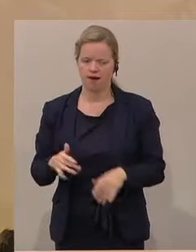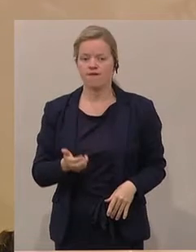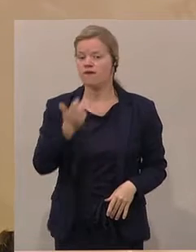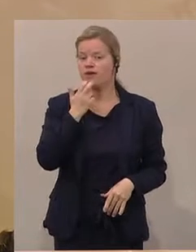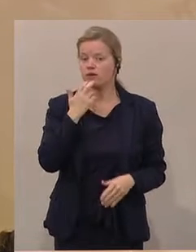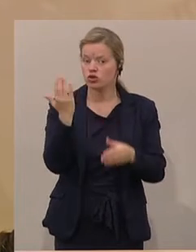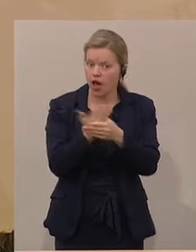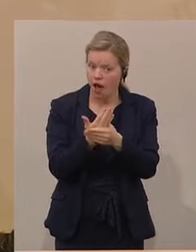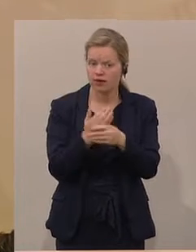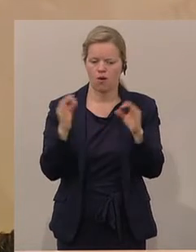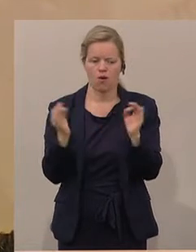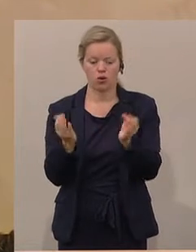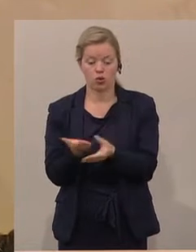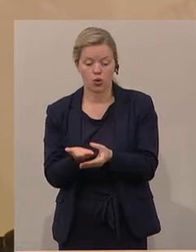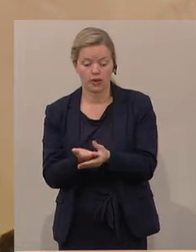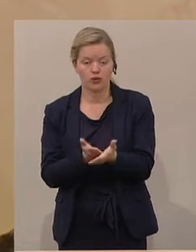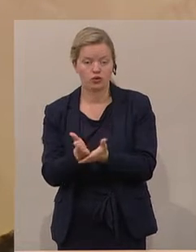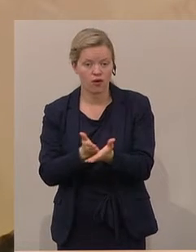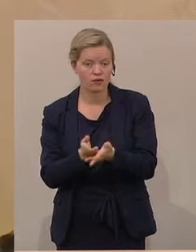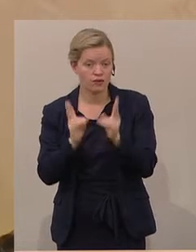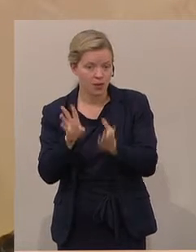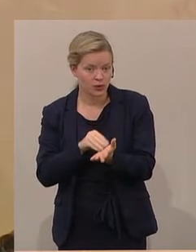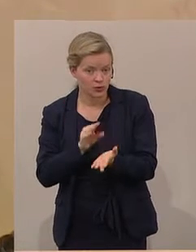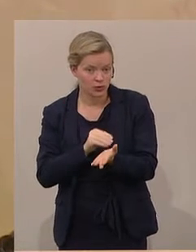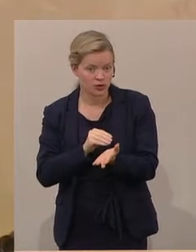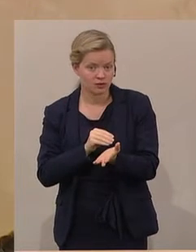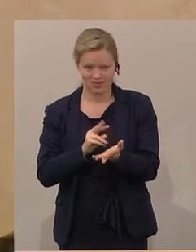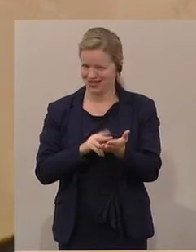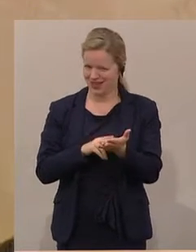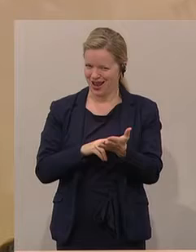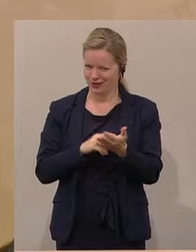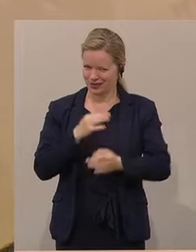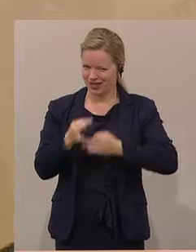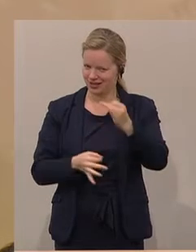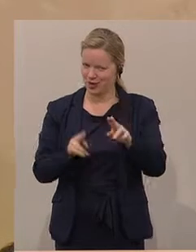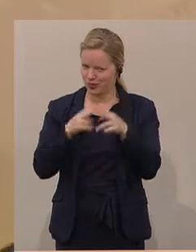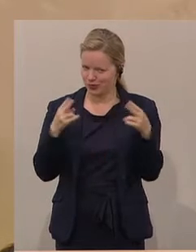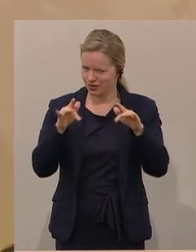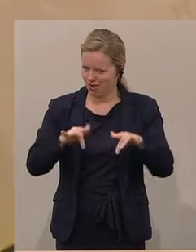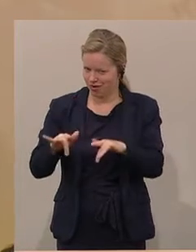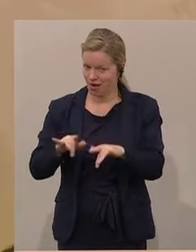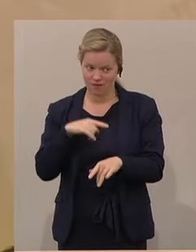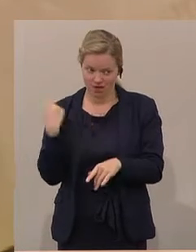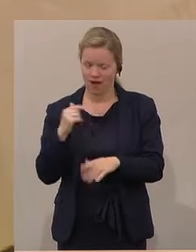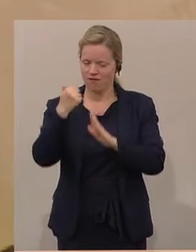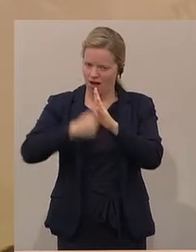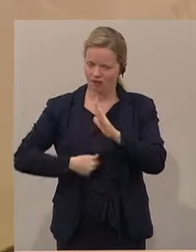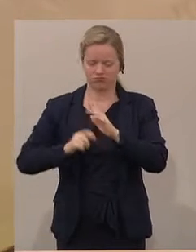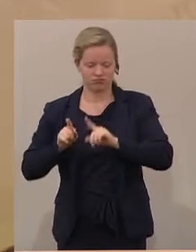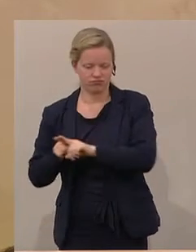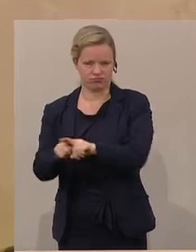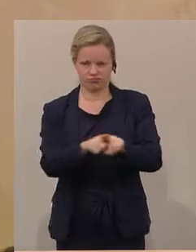elektronischen Akt oder das elektronische Dokumentationsservice im Rahmen der Digitalisierungsstrategie des Bundes ja auch vereinheitlicht und